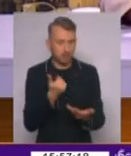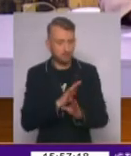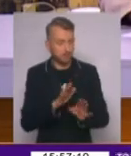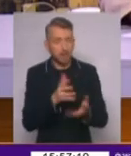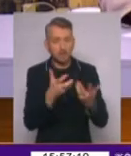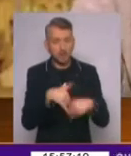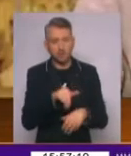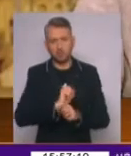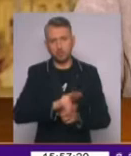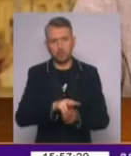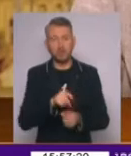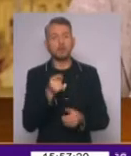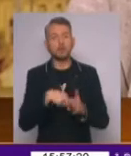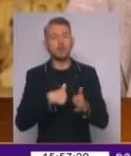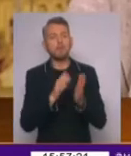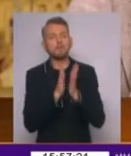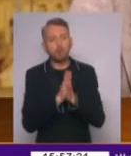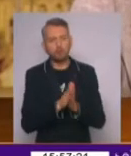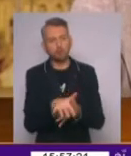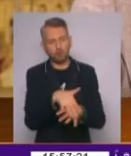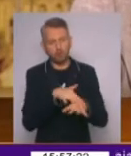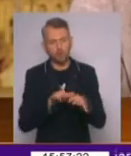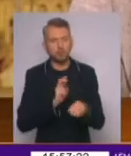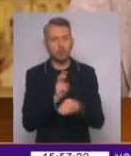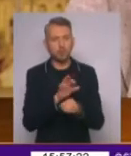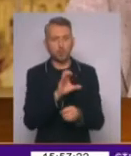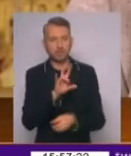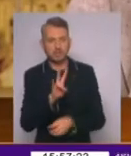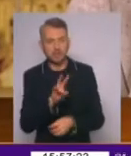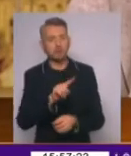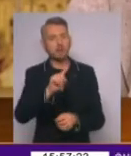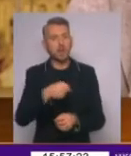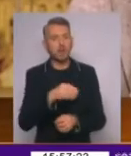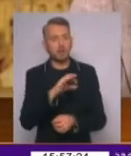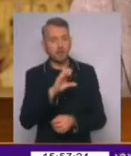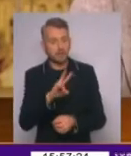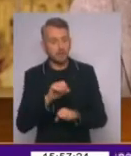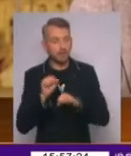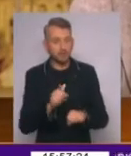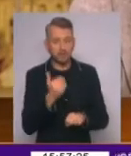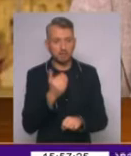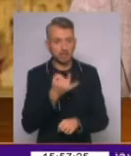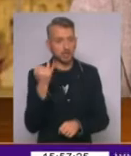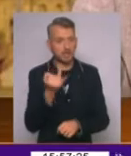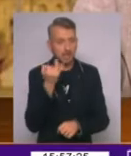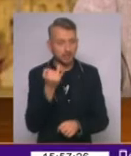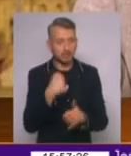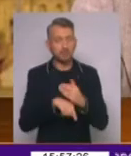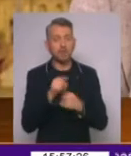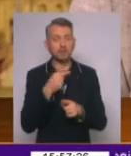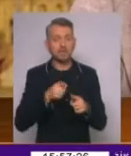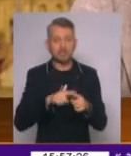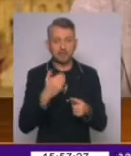них уже є, тому прошу громаду, приходьте до ОСНів, вимагайте ОСНи захищати ваші інтереси, бо це